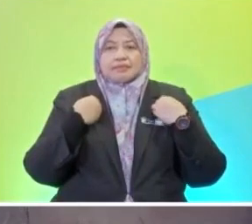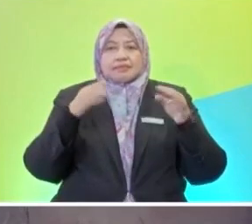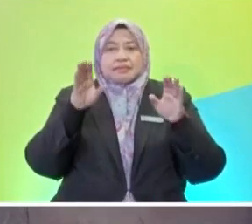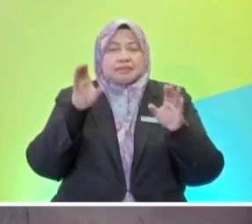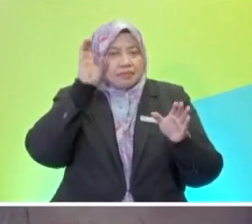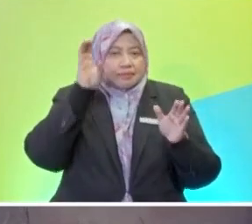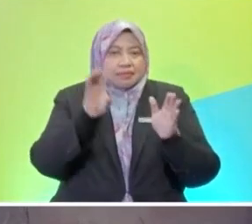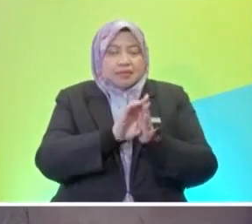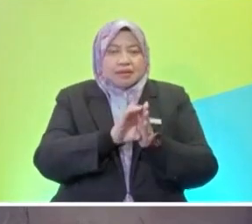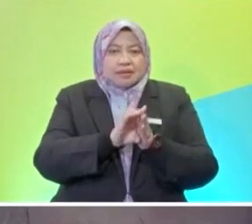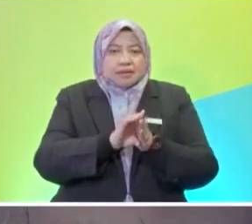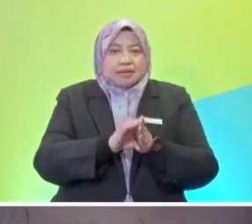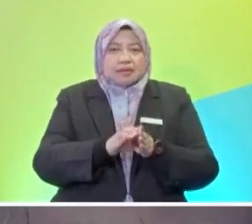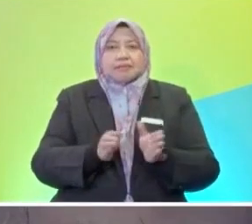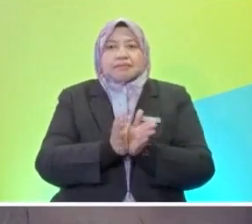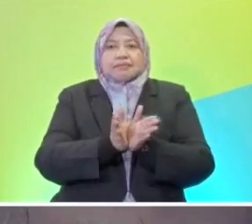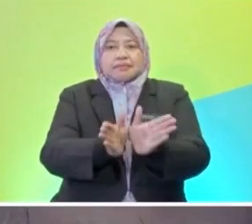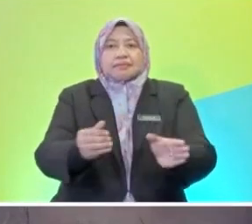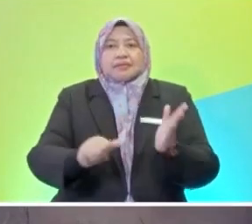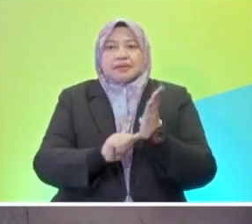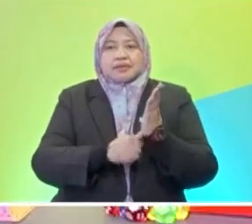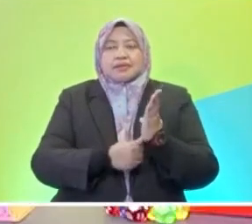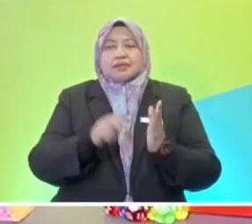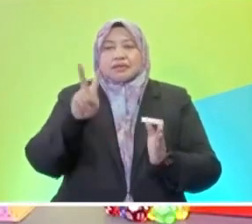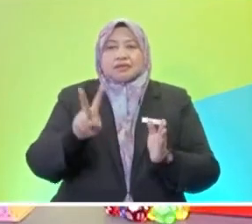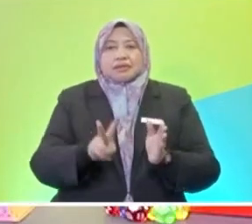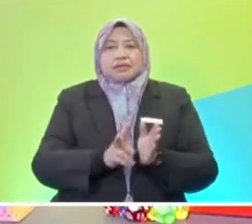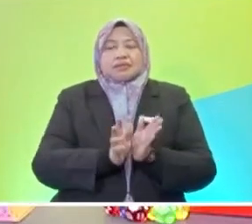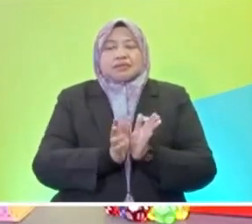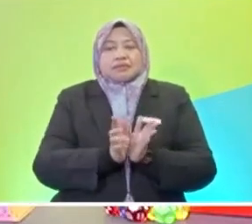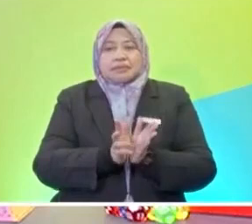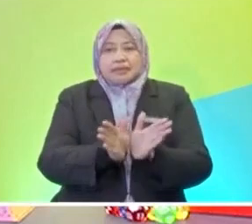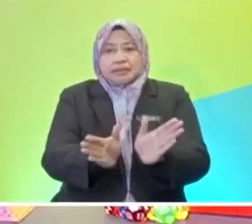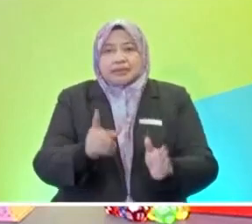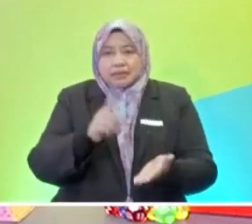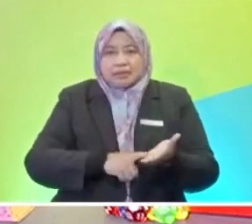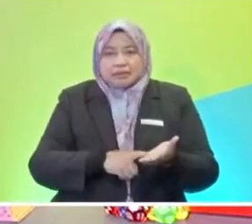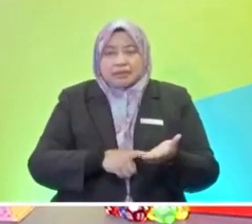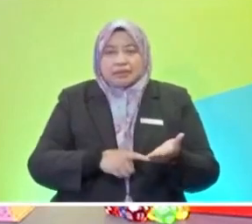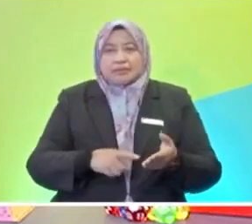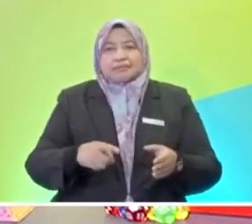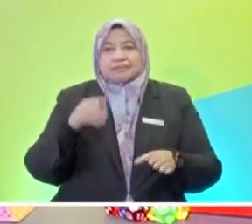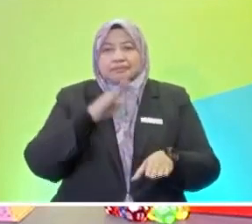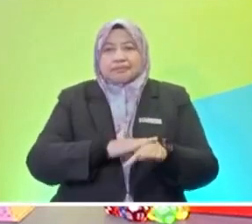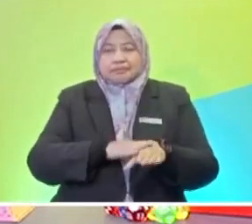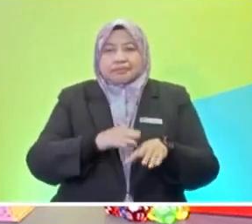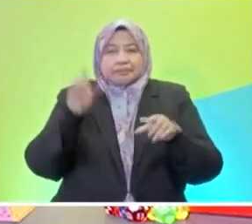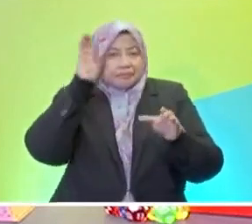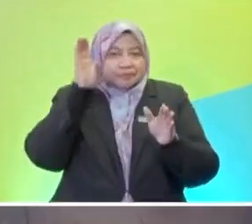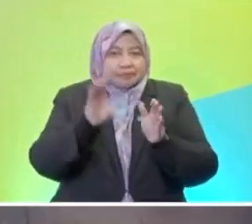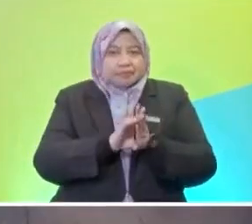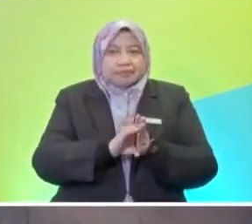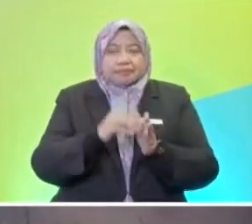bentuk asas 2 dimensi apakah yang ada atau punya murid-murid nampak pada tersebut